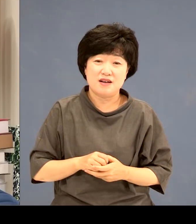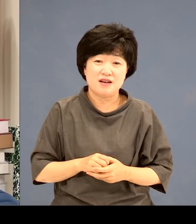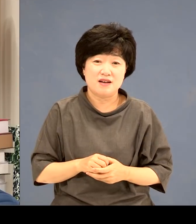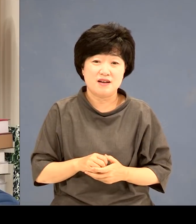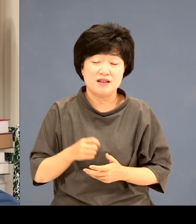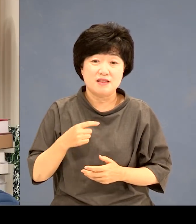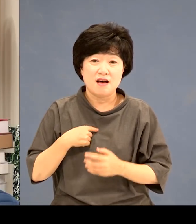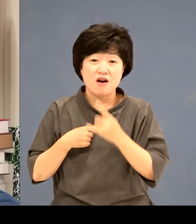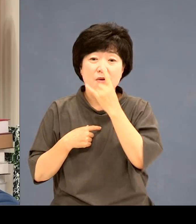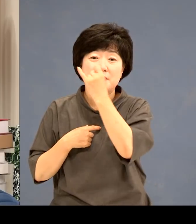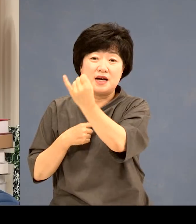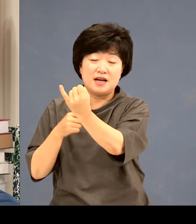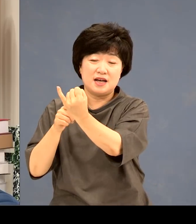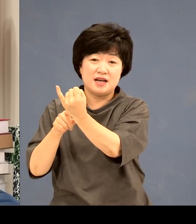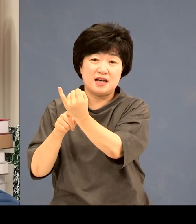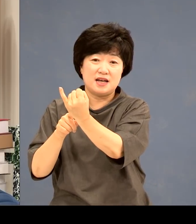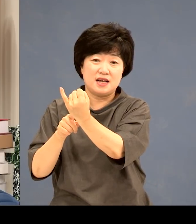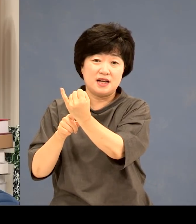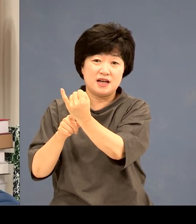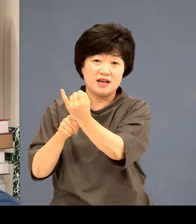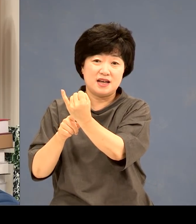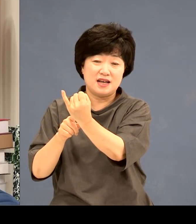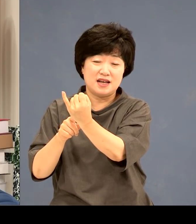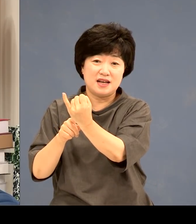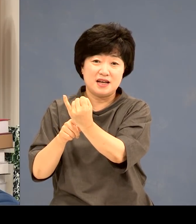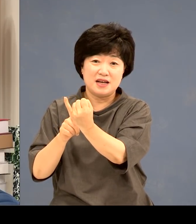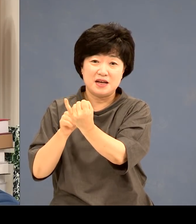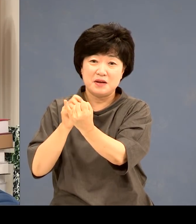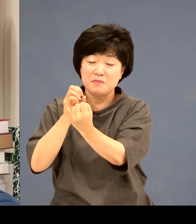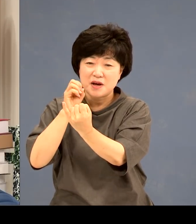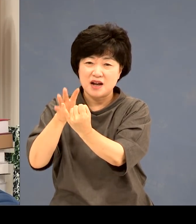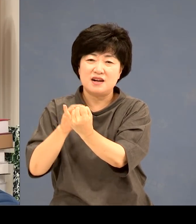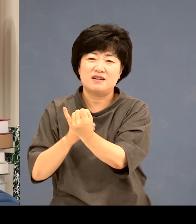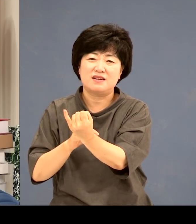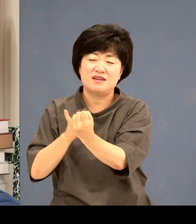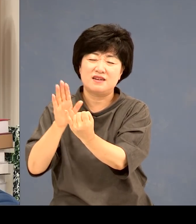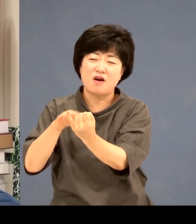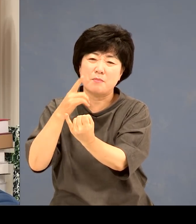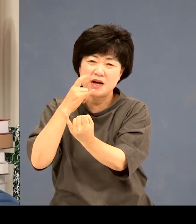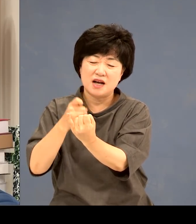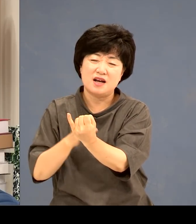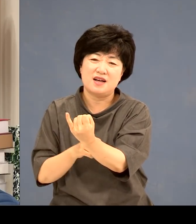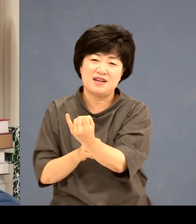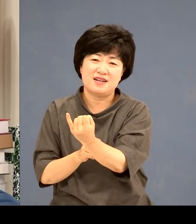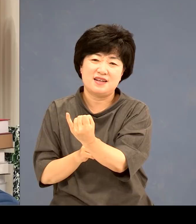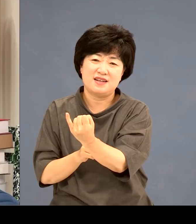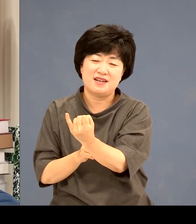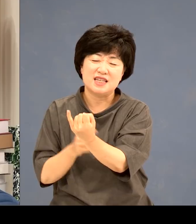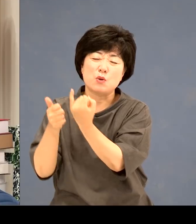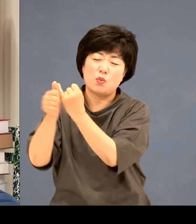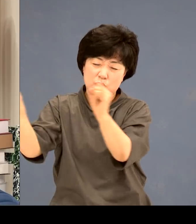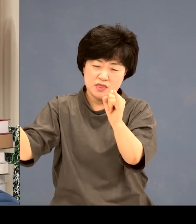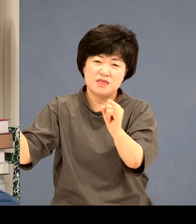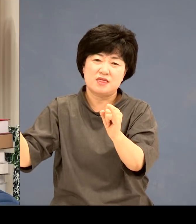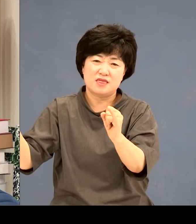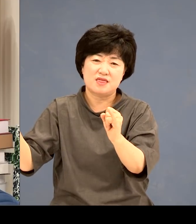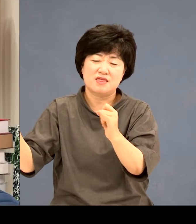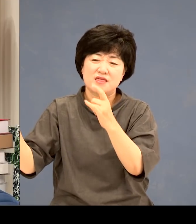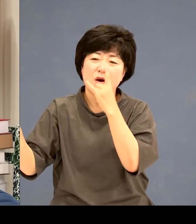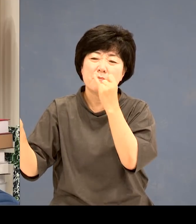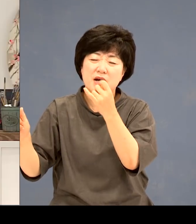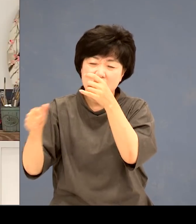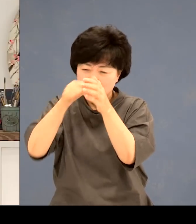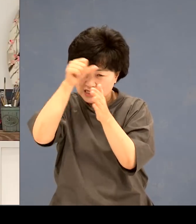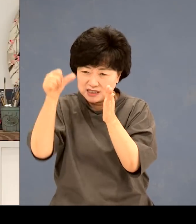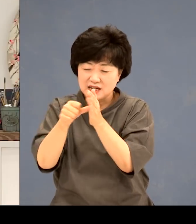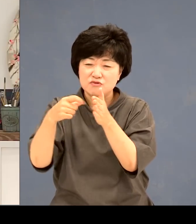때문에 저희 어머니에게는 이런 말씀도 했죠. 엄마 그냥